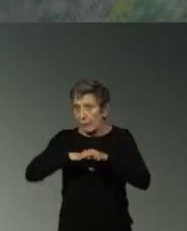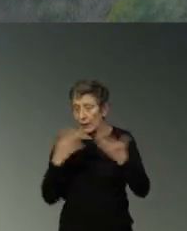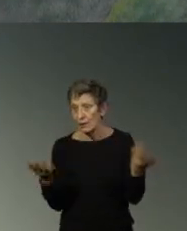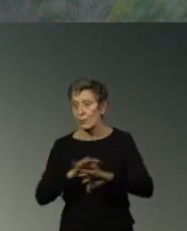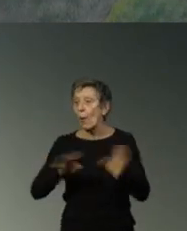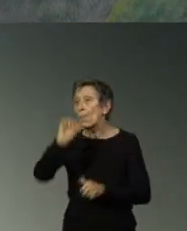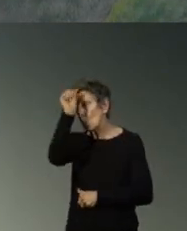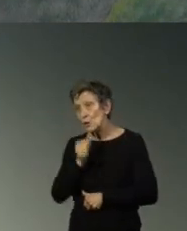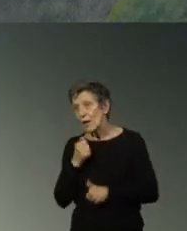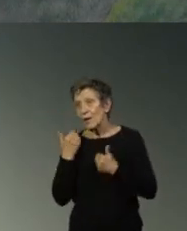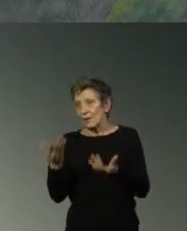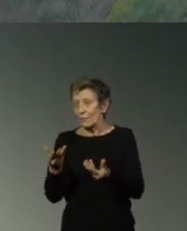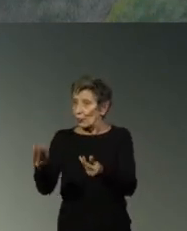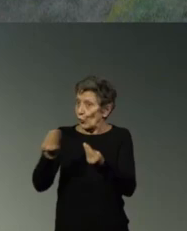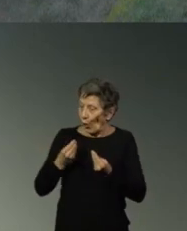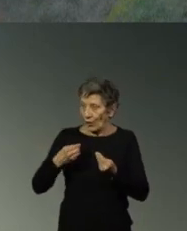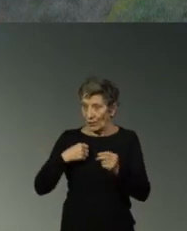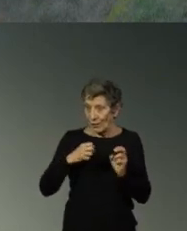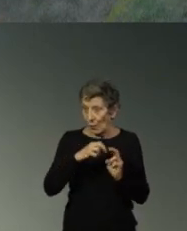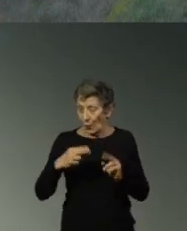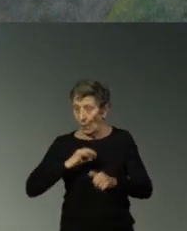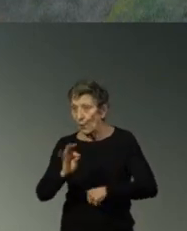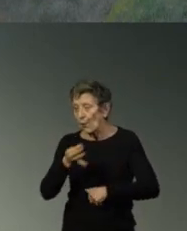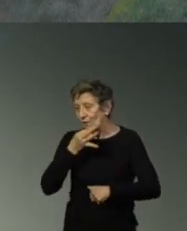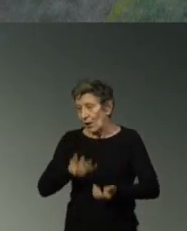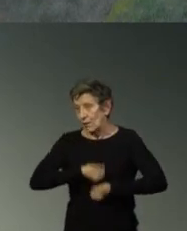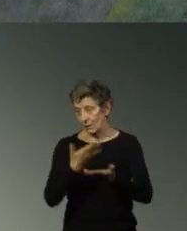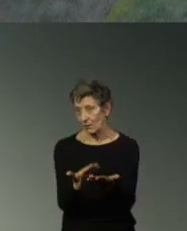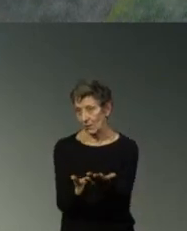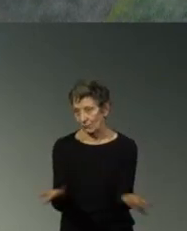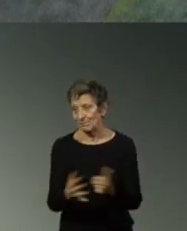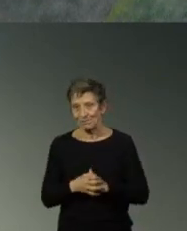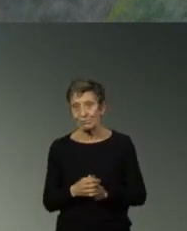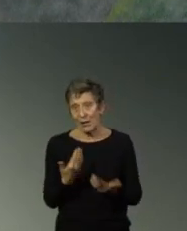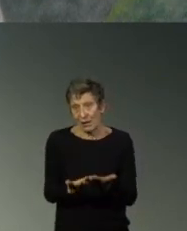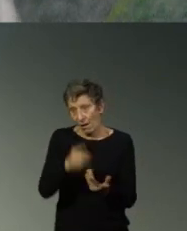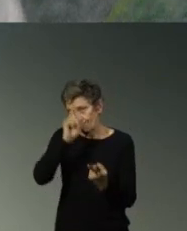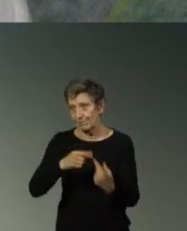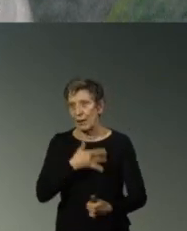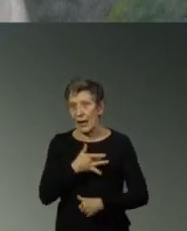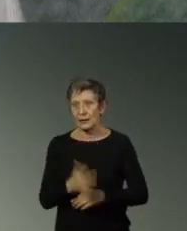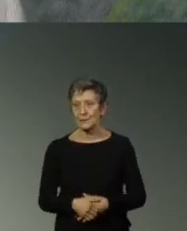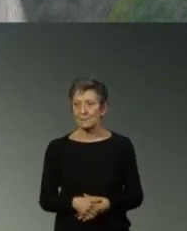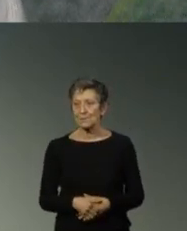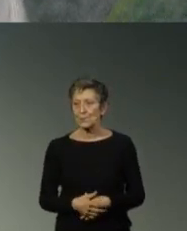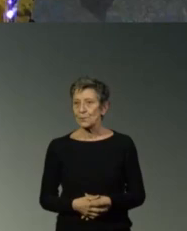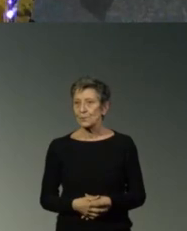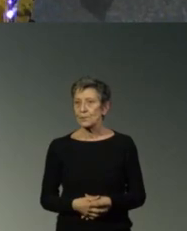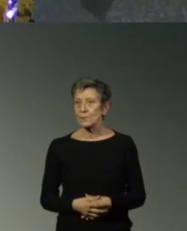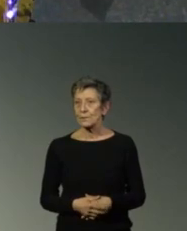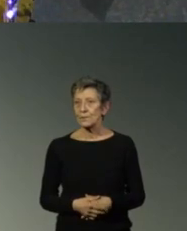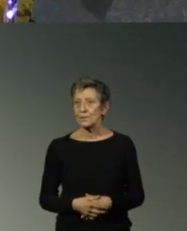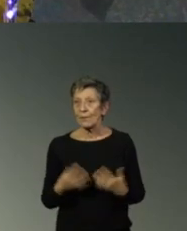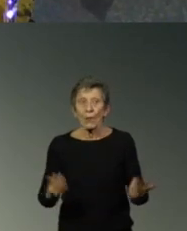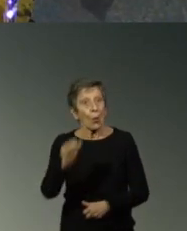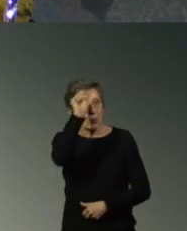musée, c'était une espèce de tremplin pour parler de ça, en fait. C'était ça qui m'intéressait. Alors, le musée, c'est